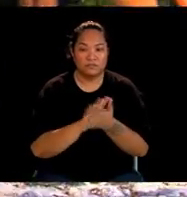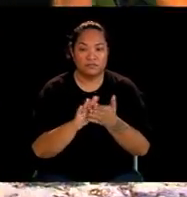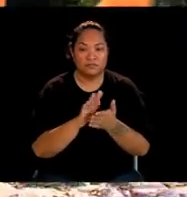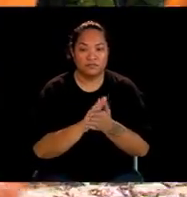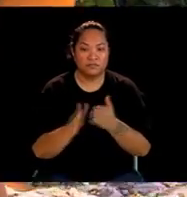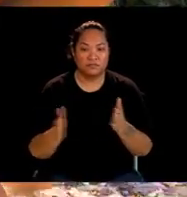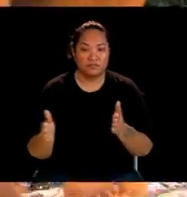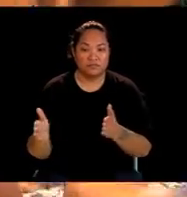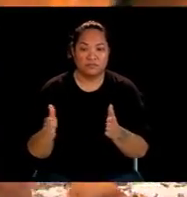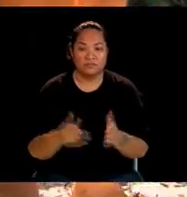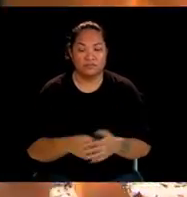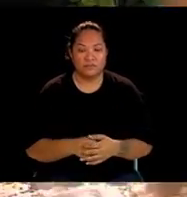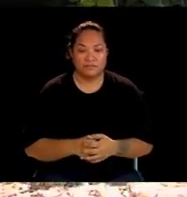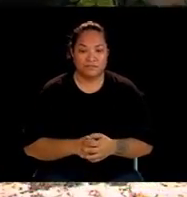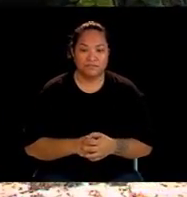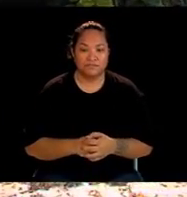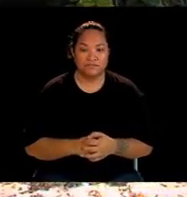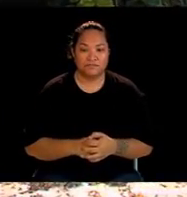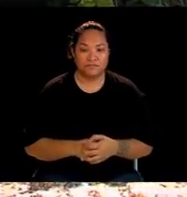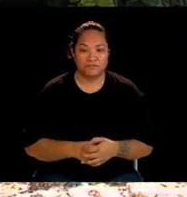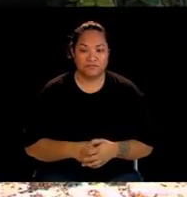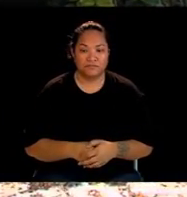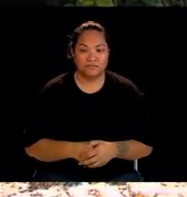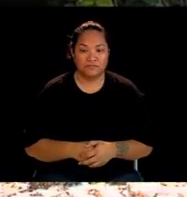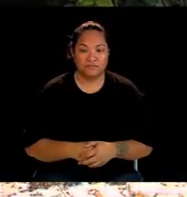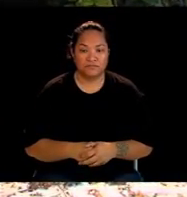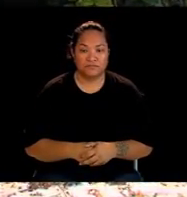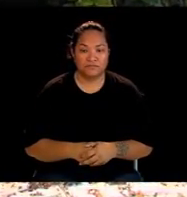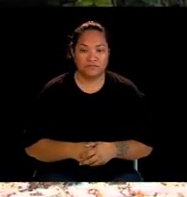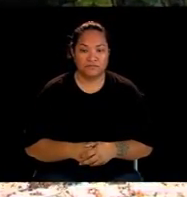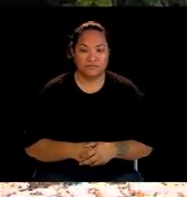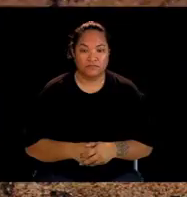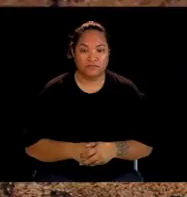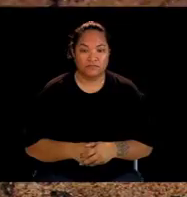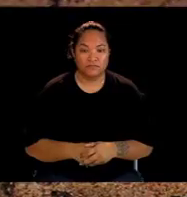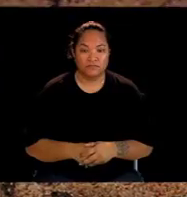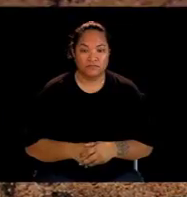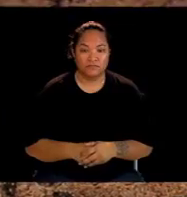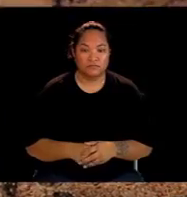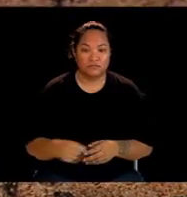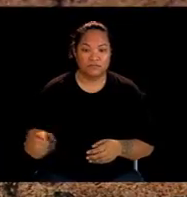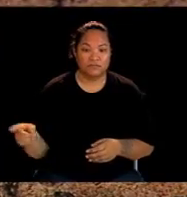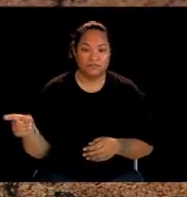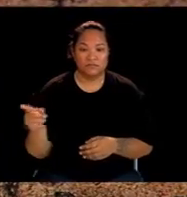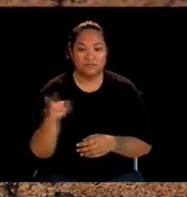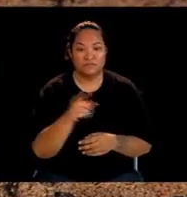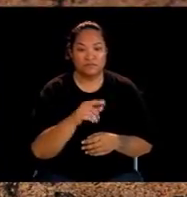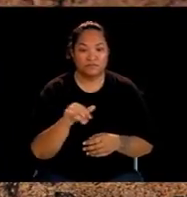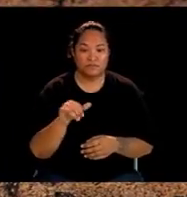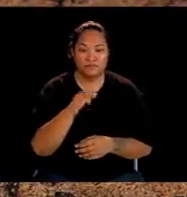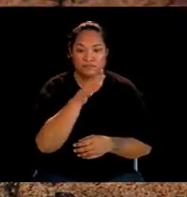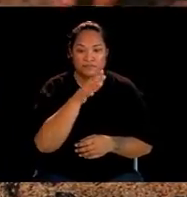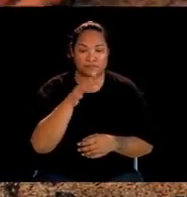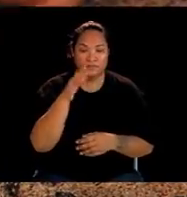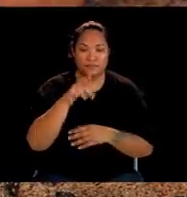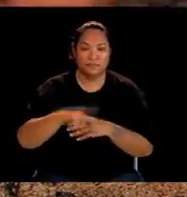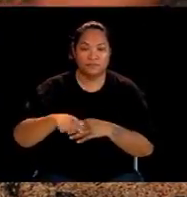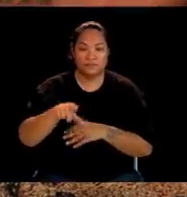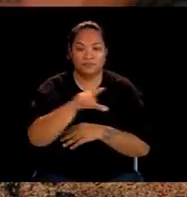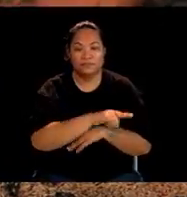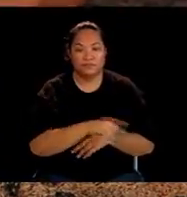dan manakgasgas talan siha itetsu niha. Itetsu mangwalo siha